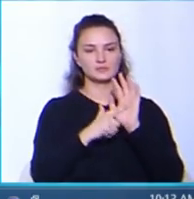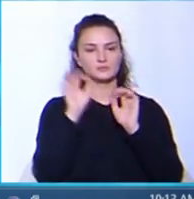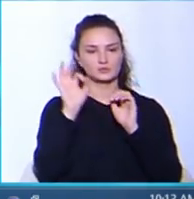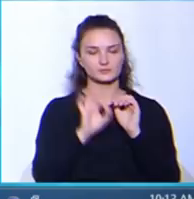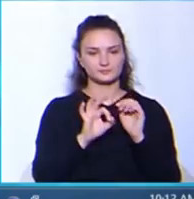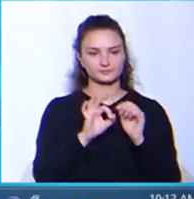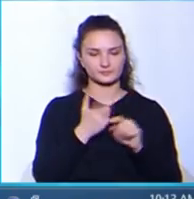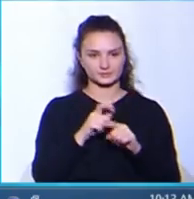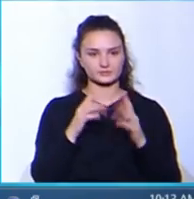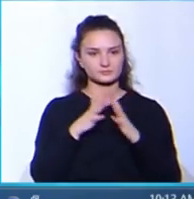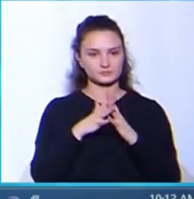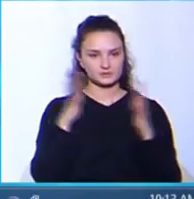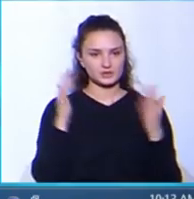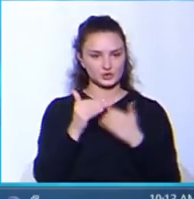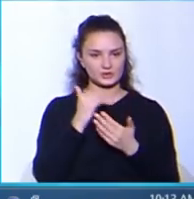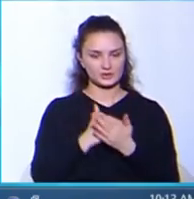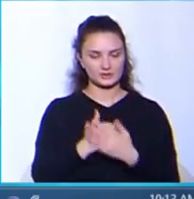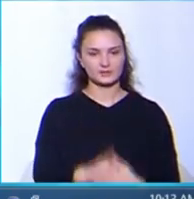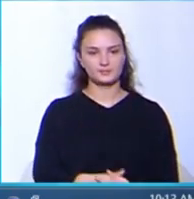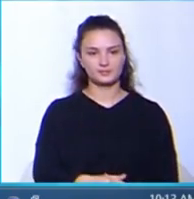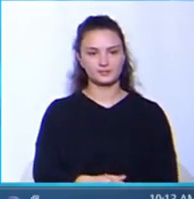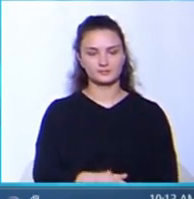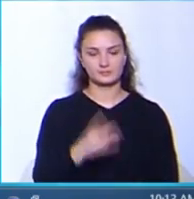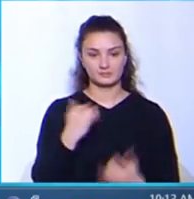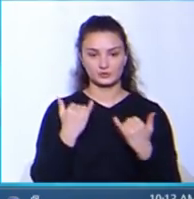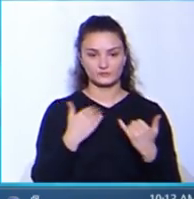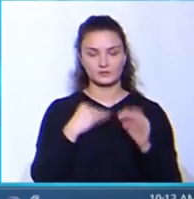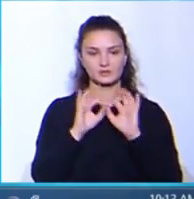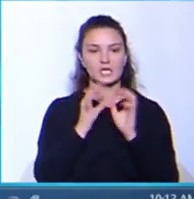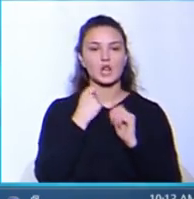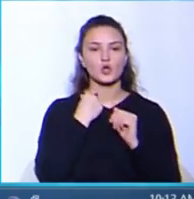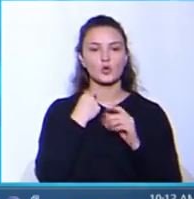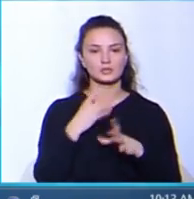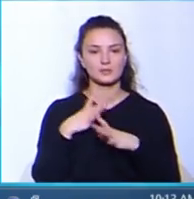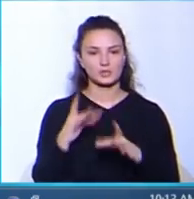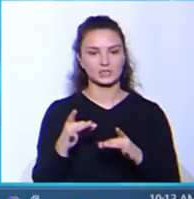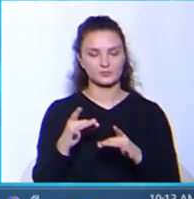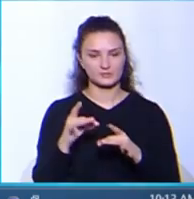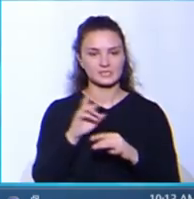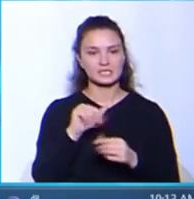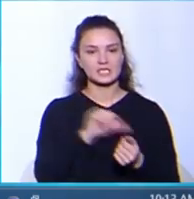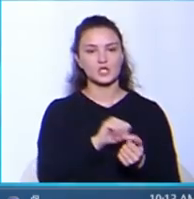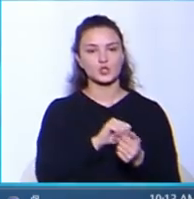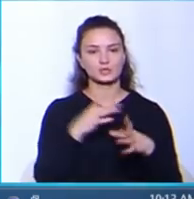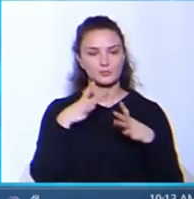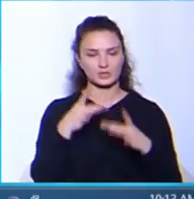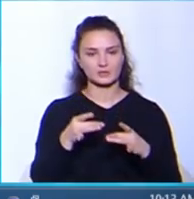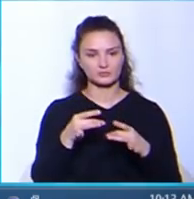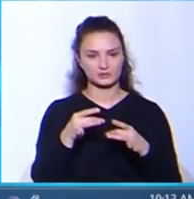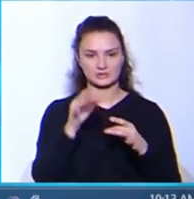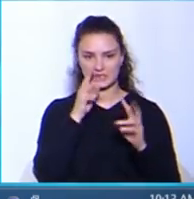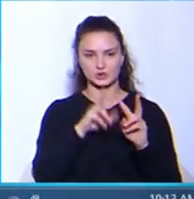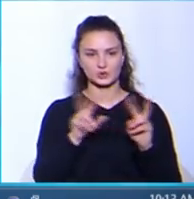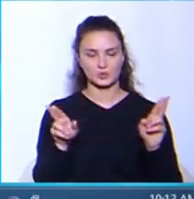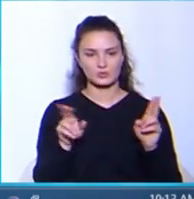57%. ძალიან მაღალია ეს შედეგი. თუმცა დღეს ჩვენ ვლაპარაკობთ ალკოჰოლ დამოკიდებულებაზე და ნარკო დამოკიდებულებაზე